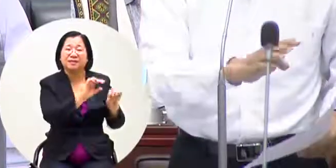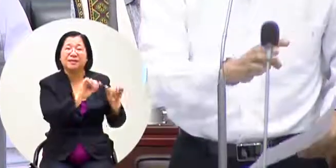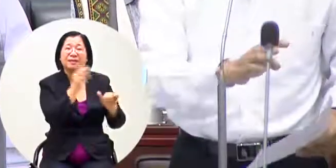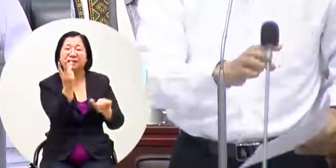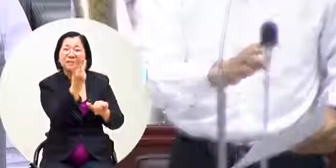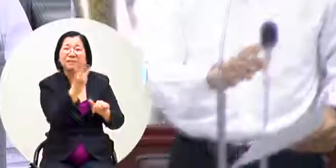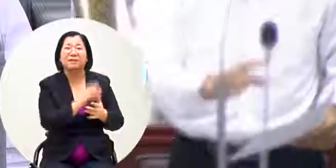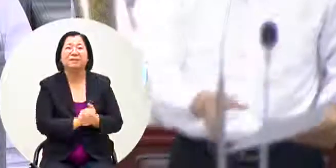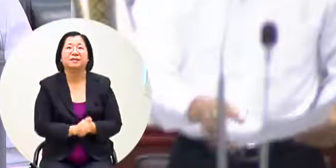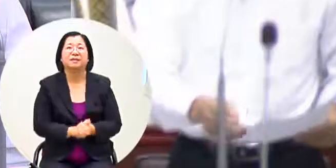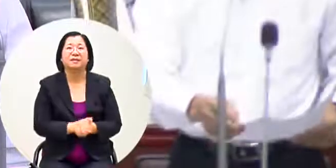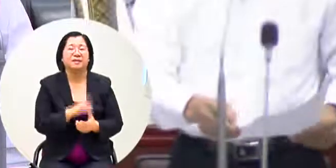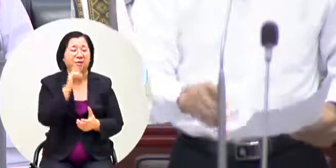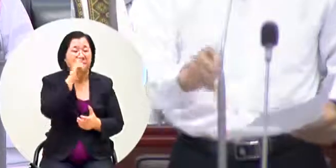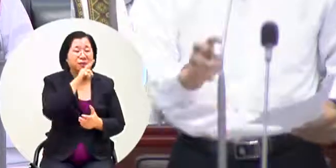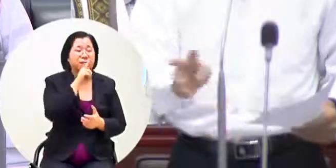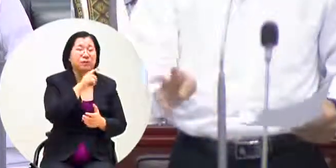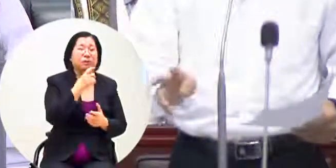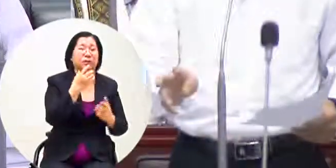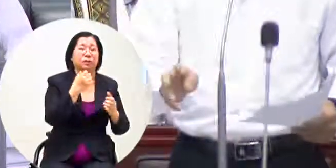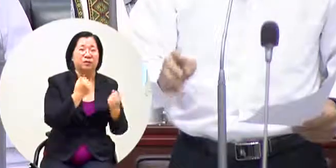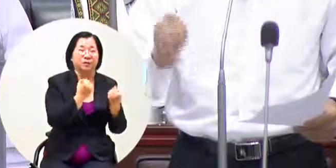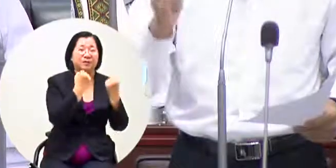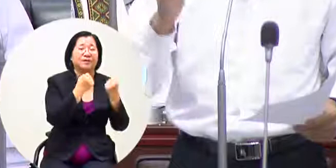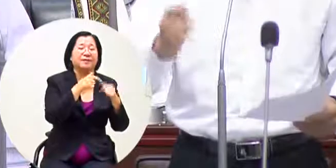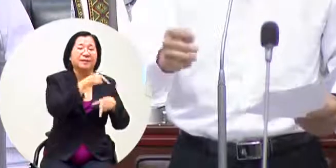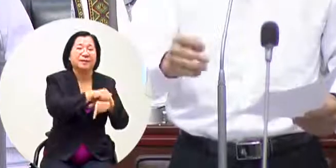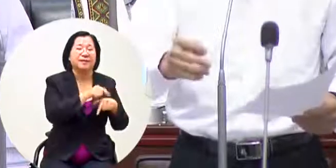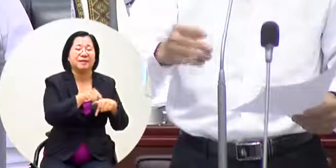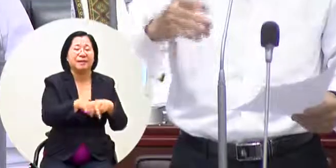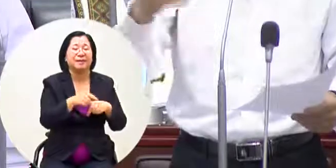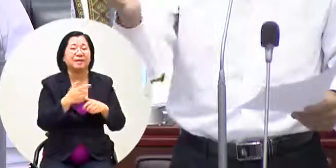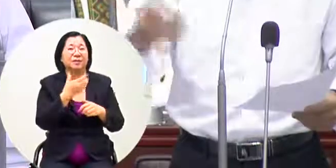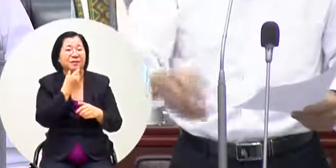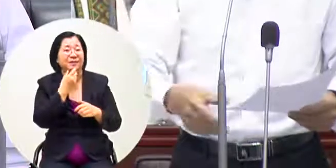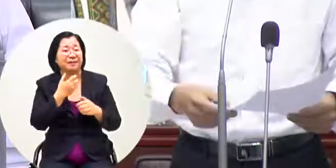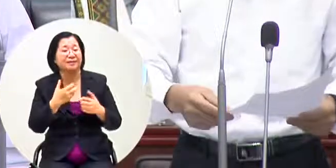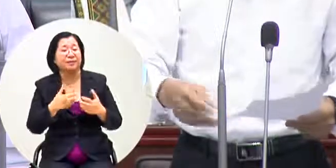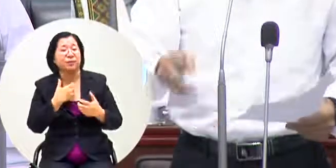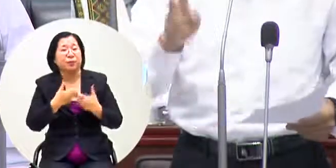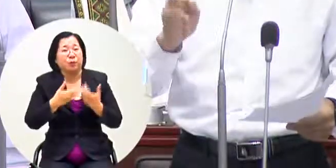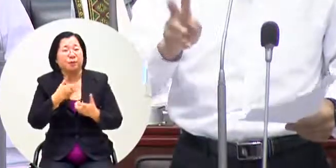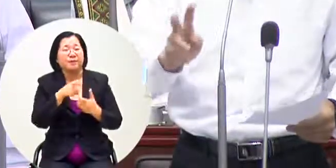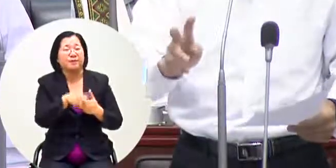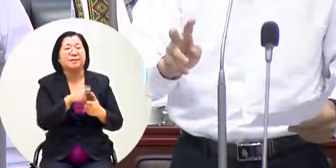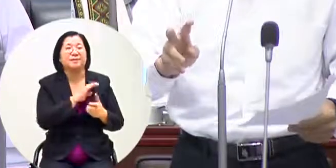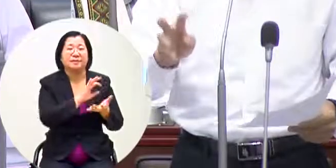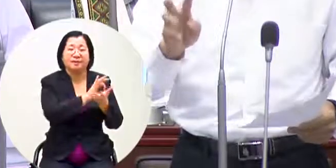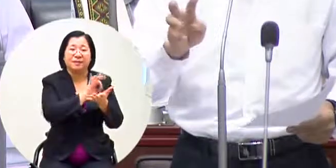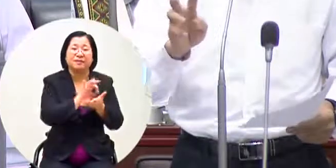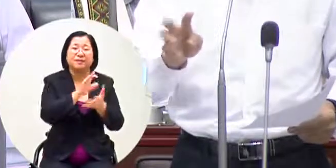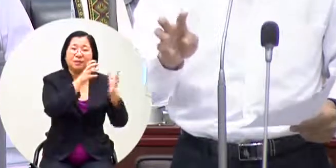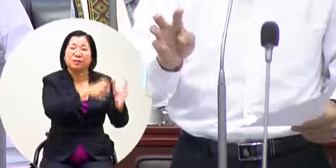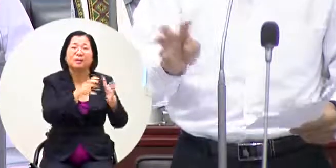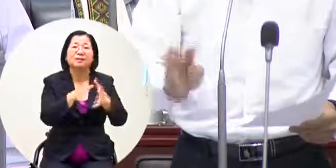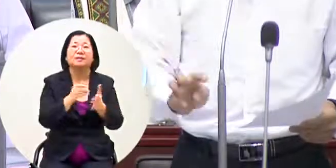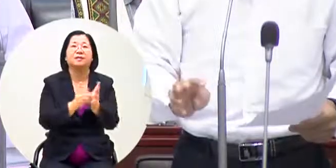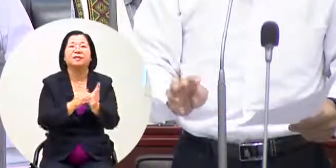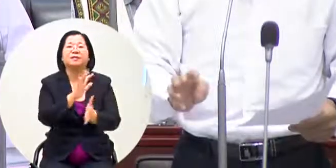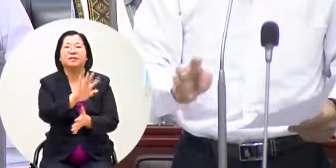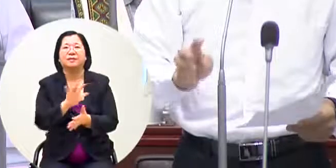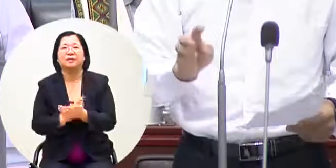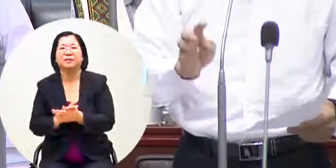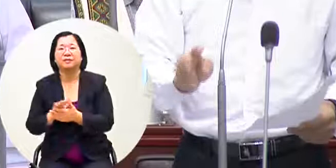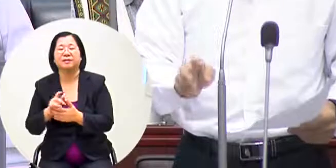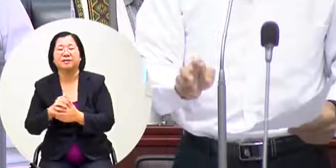因已经开发咧营业啊。啊，剩咧阁有两地，另外就是讲咱是迄个单平这边吼，伊也阁有两地。啊，这四地